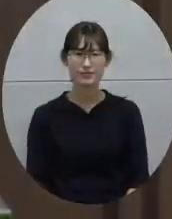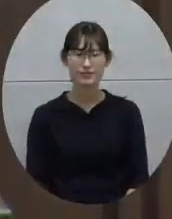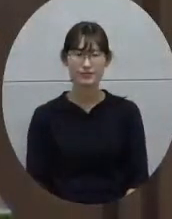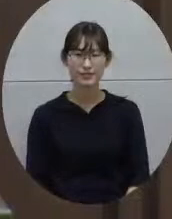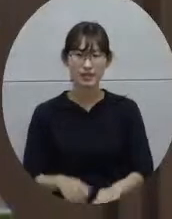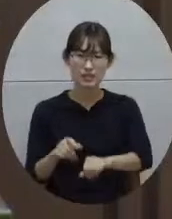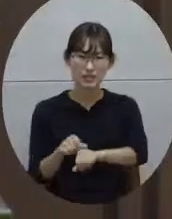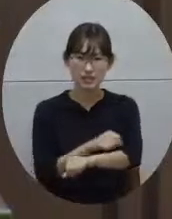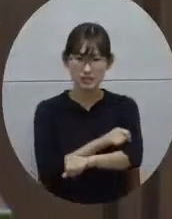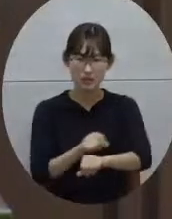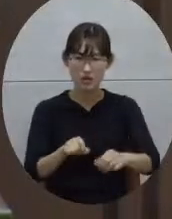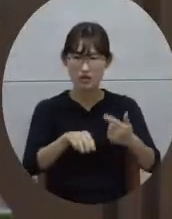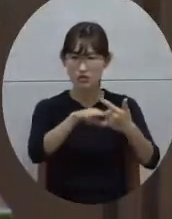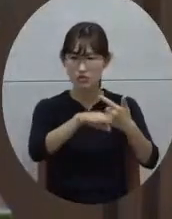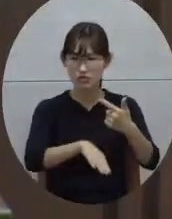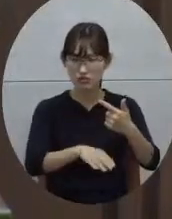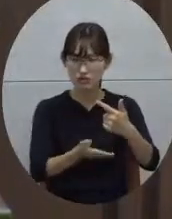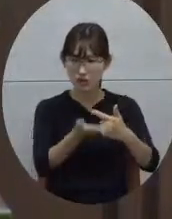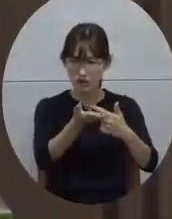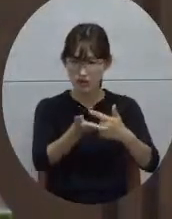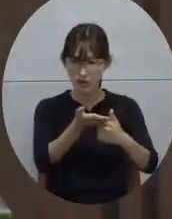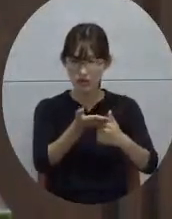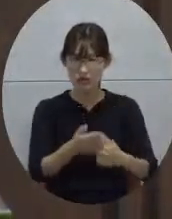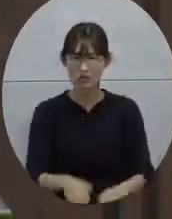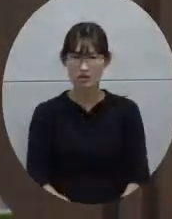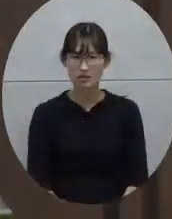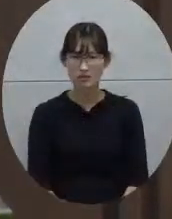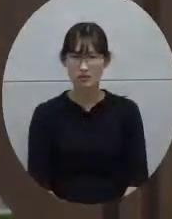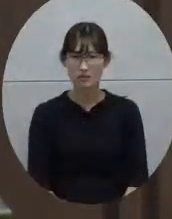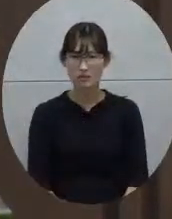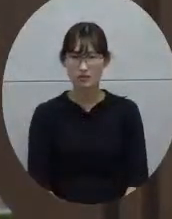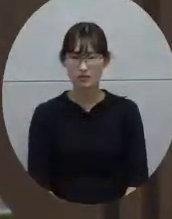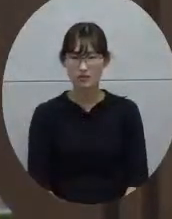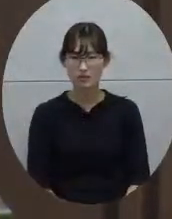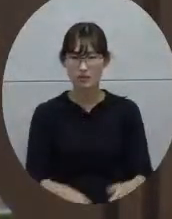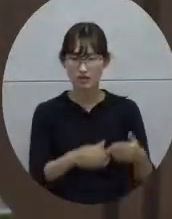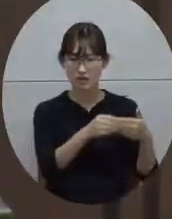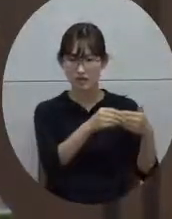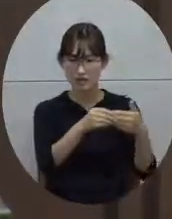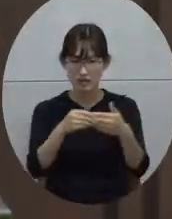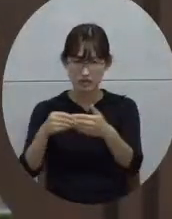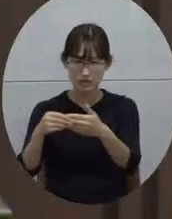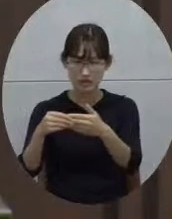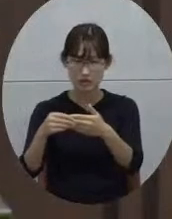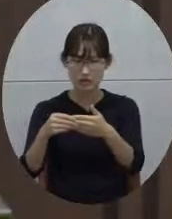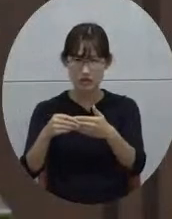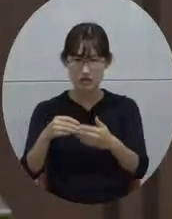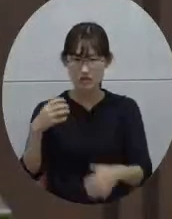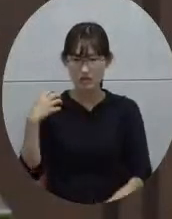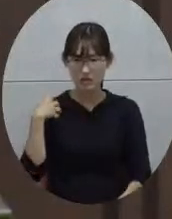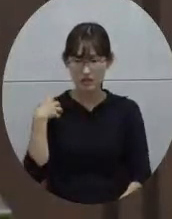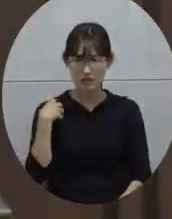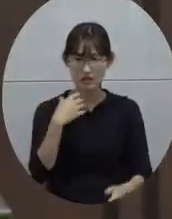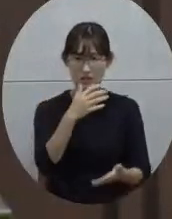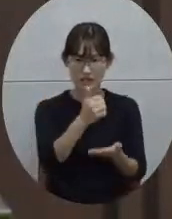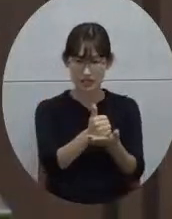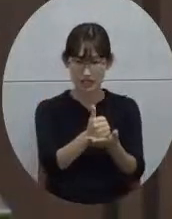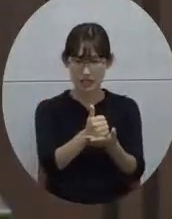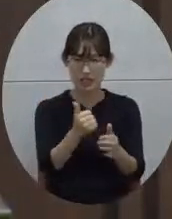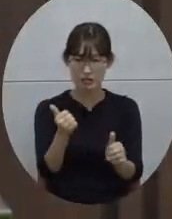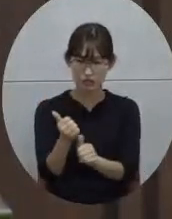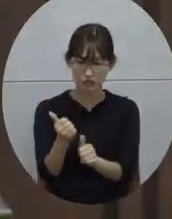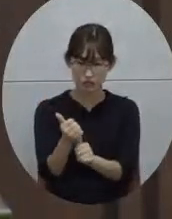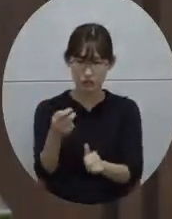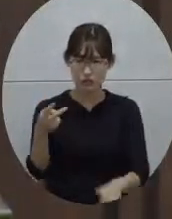특히 전반기 의회를 이끌어주실 김병국 의장님과 김은숙 부의장님께는 다시